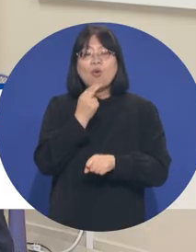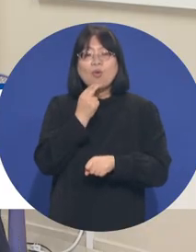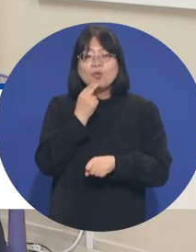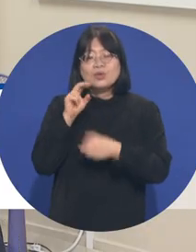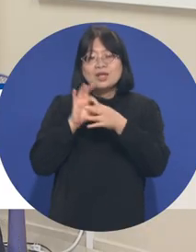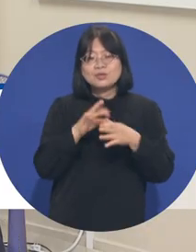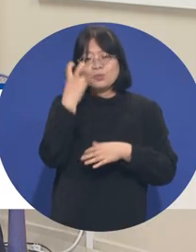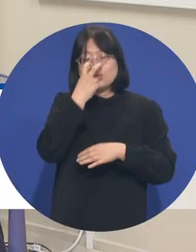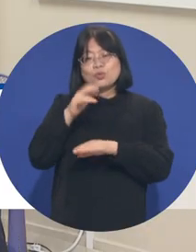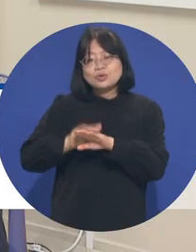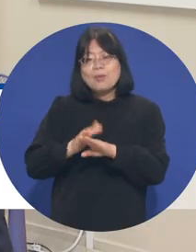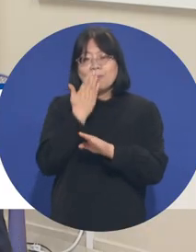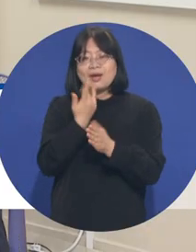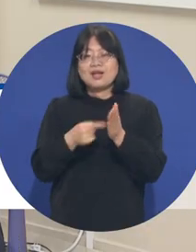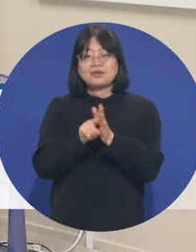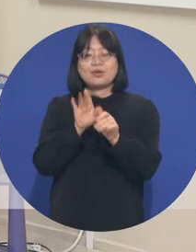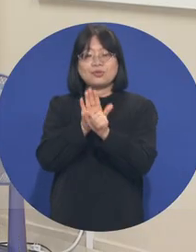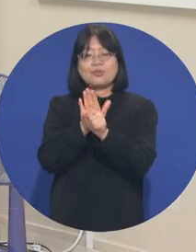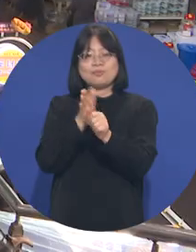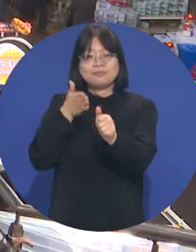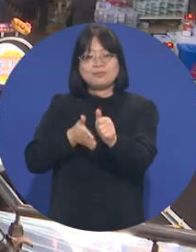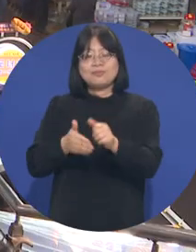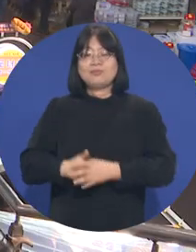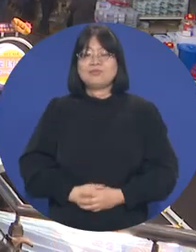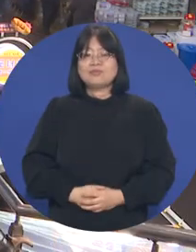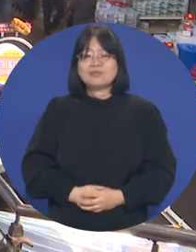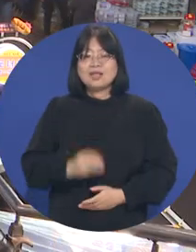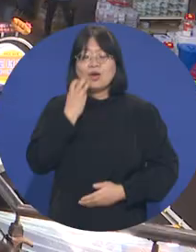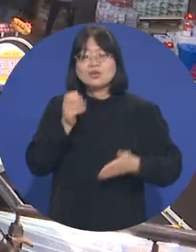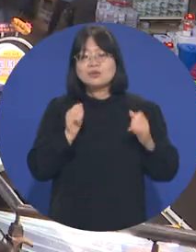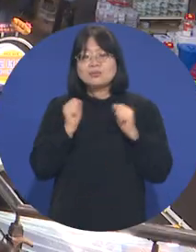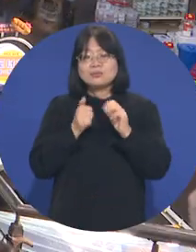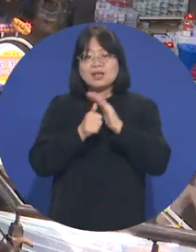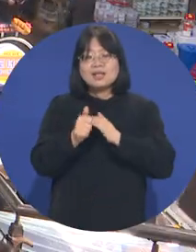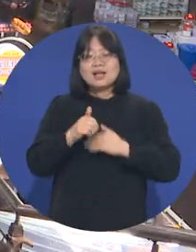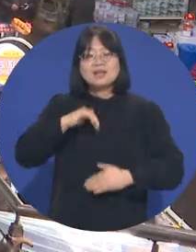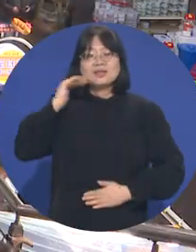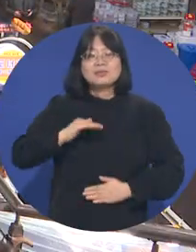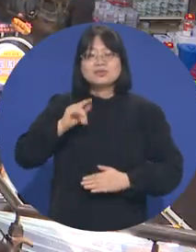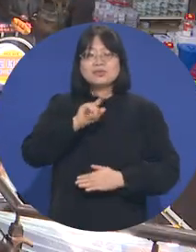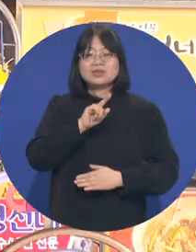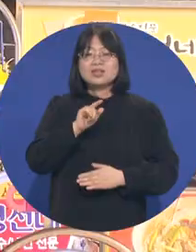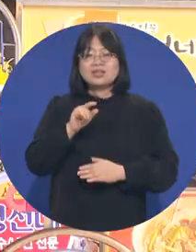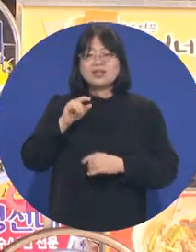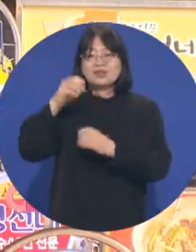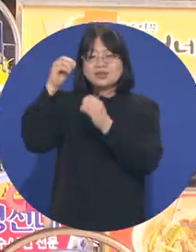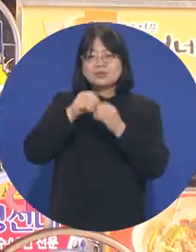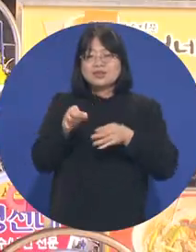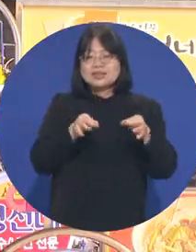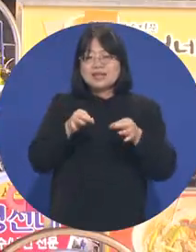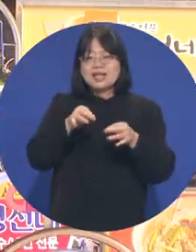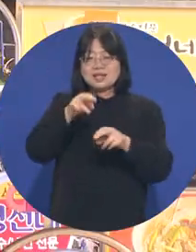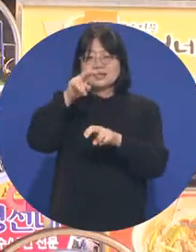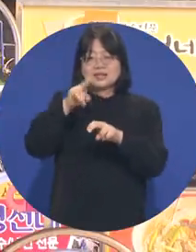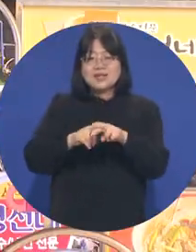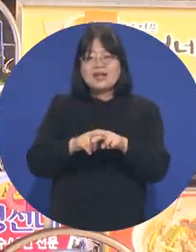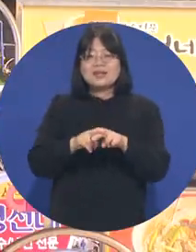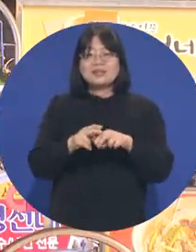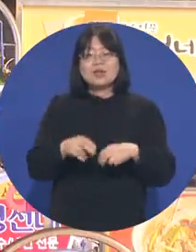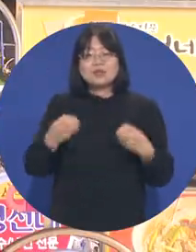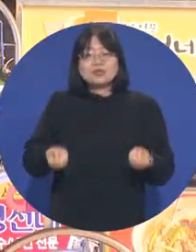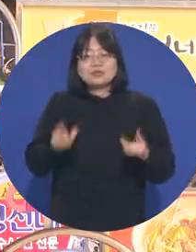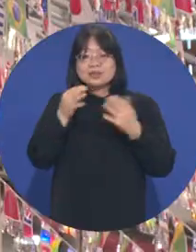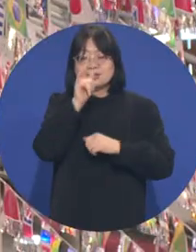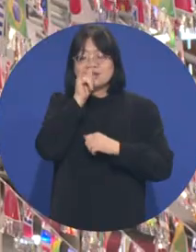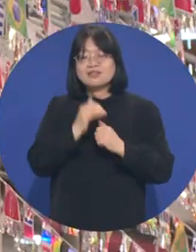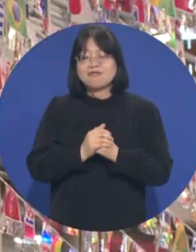계속 보존할 수 있게끔 해주면 좋겠고. 경기 북부를 대표하는 의정부 제일 전통시장 중앙무대에 축제가